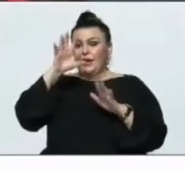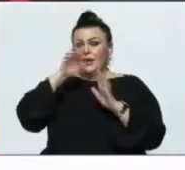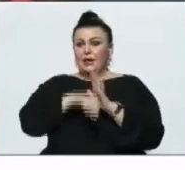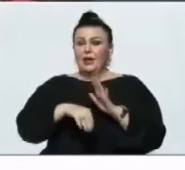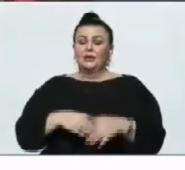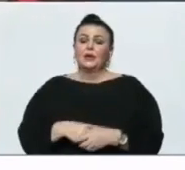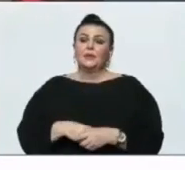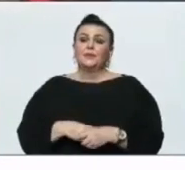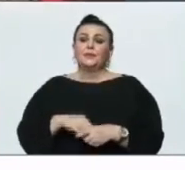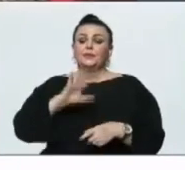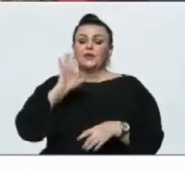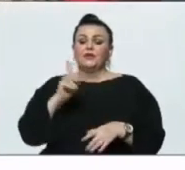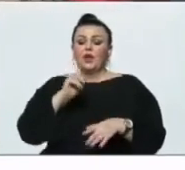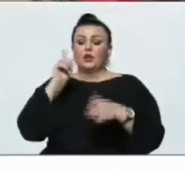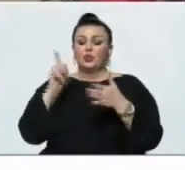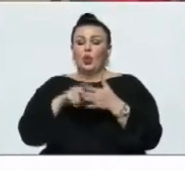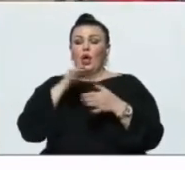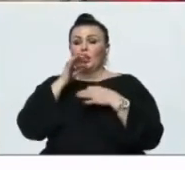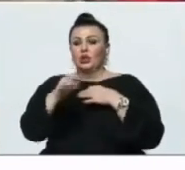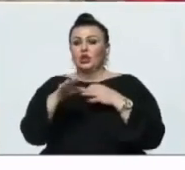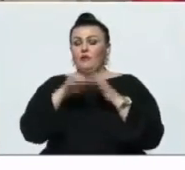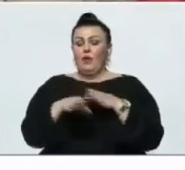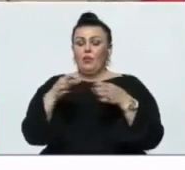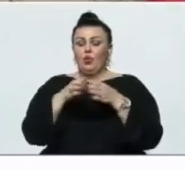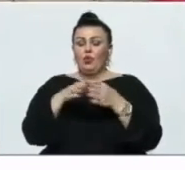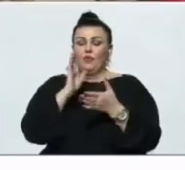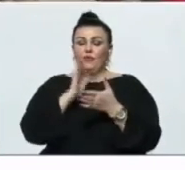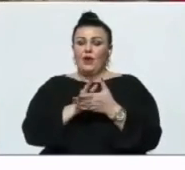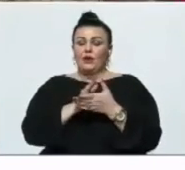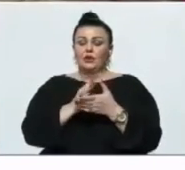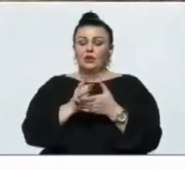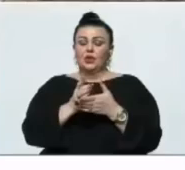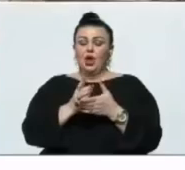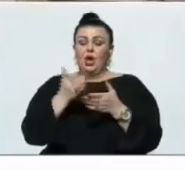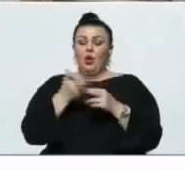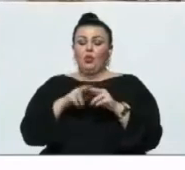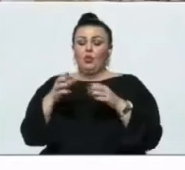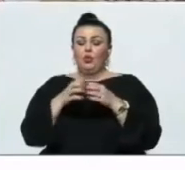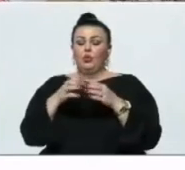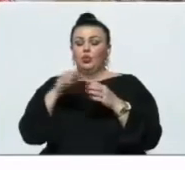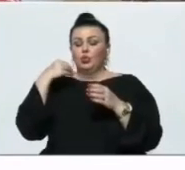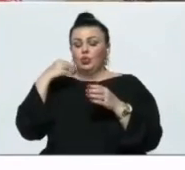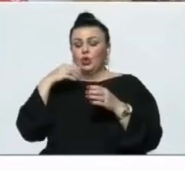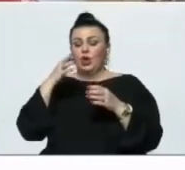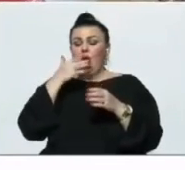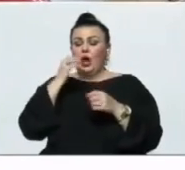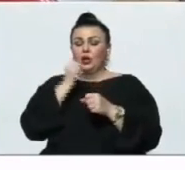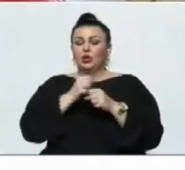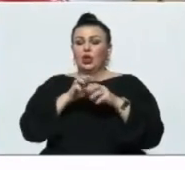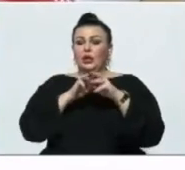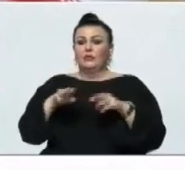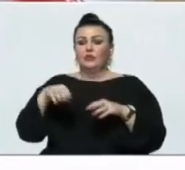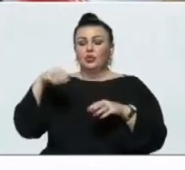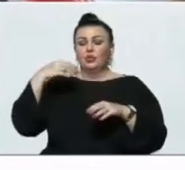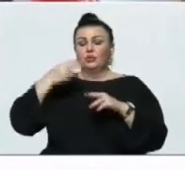Və sual-cavab bölümü var idi. Həmin sual-cavab bölümündə Türkiyənin Xarici İşlər Naziri Mövlud Çavuşoğlu bir neçə